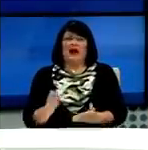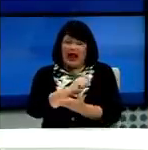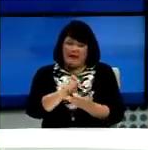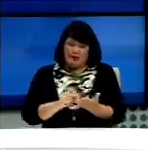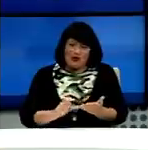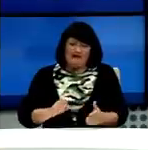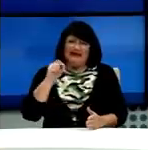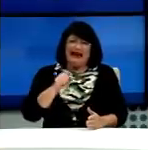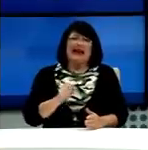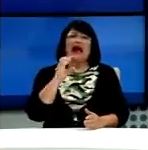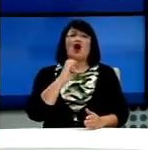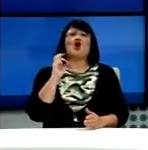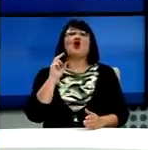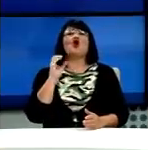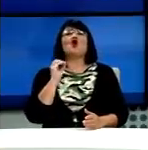Απογραφή.gov.gr, ορίστε.